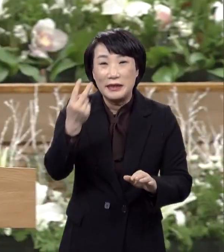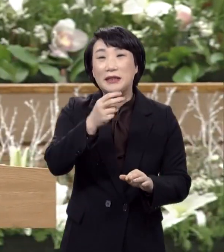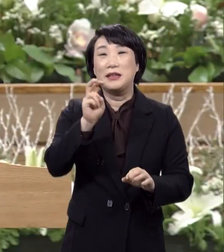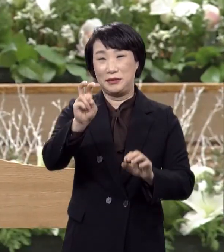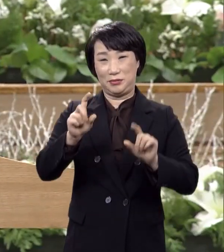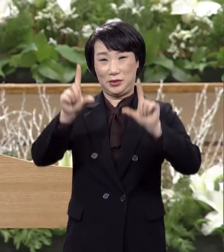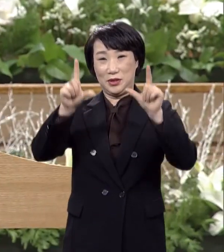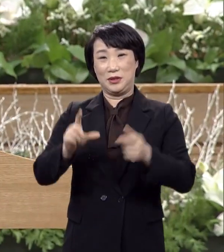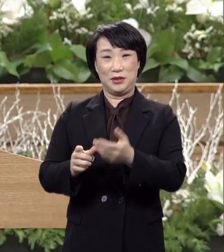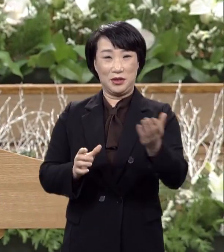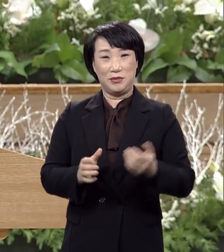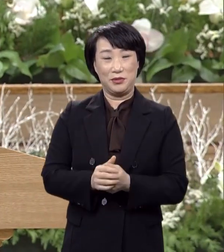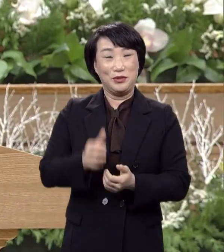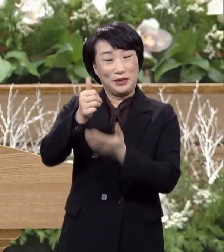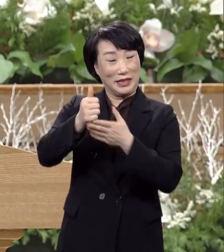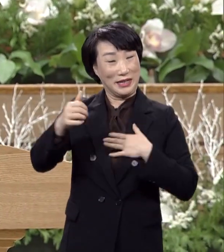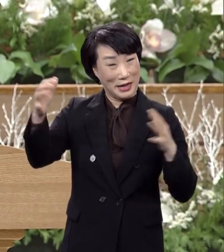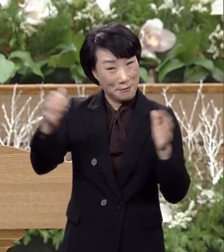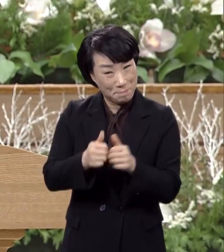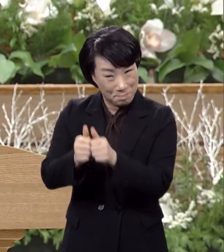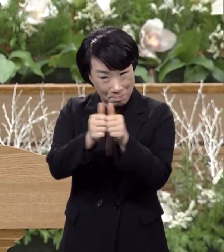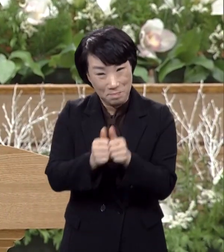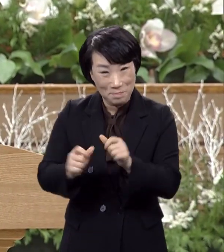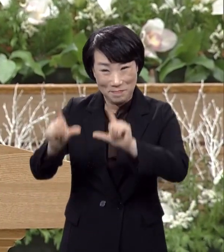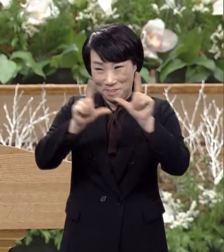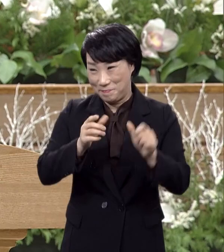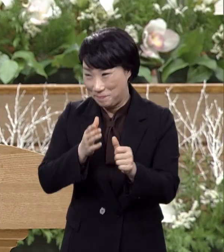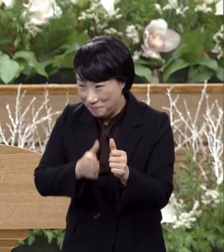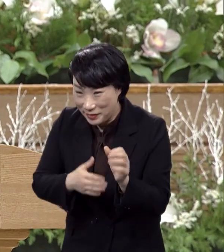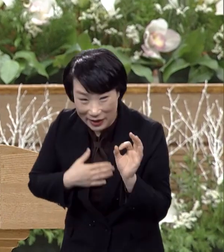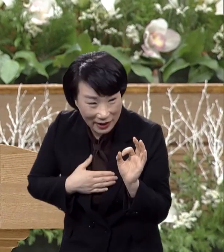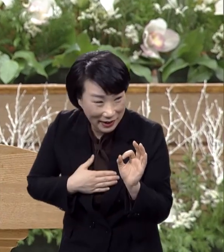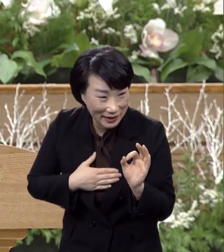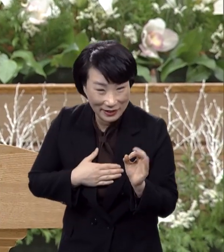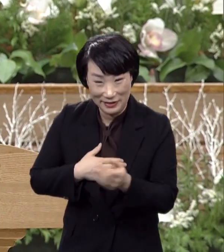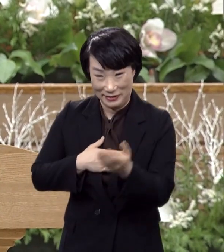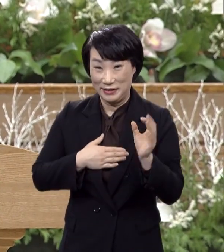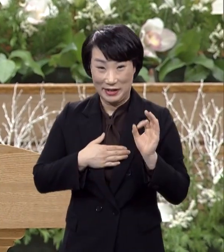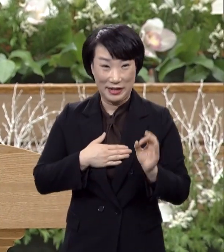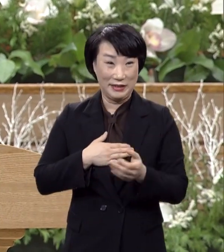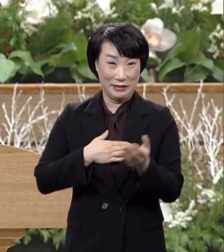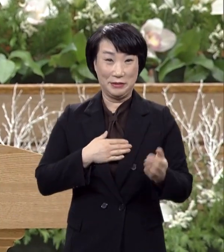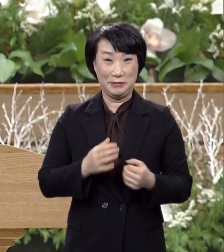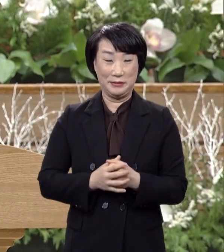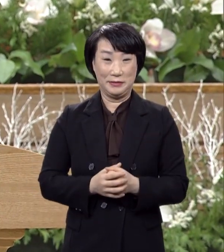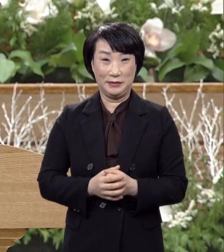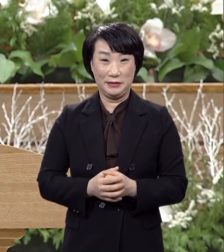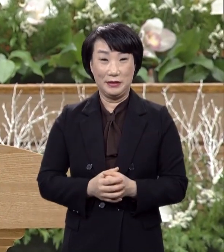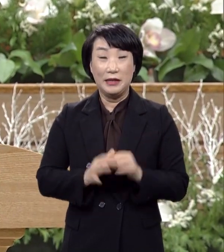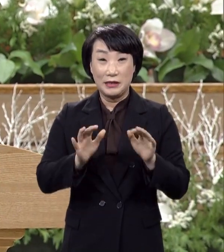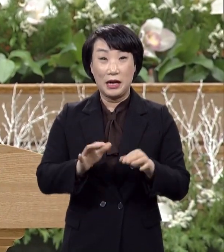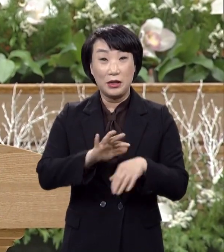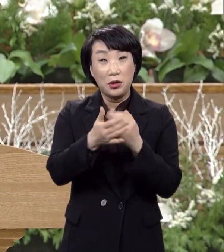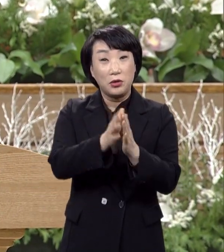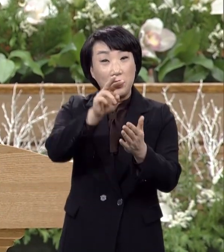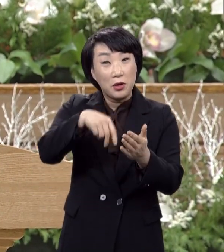2020년도는 주님과 함께 살자. 이해가 됩니까? 야,